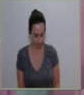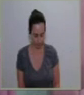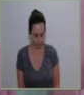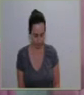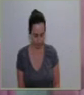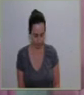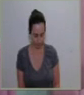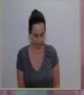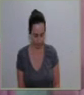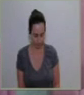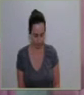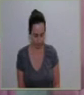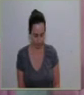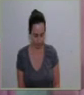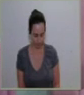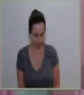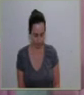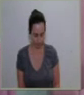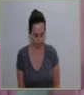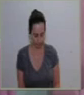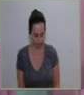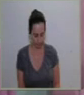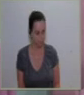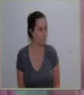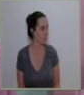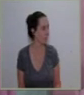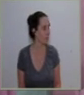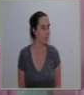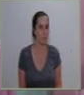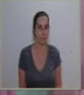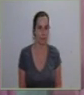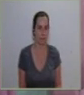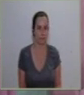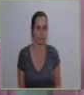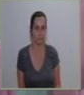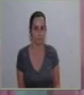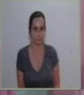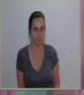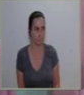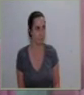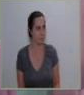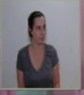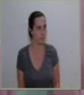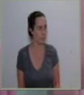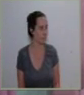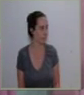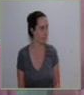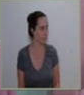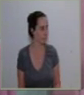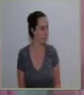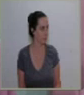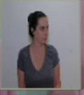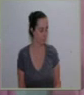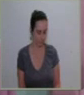השיח. כן, הוא לא הספיק. הוא ניסה לסרס אותו לא הרבה גמירה. צריך לסרס אותו. צריך לסרס אותו. הוא אנס אחוז שהוא אנס סדרתי.